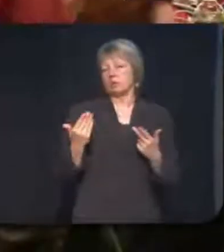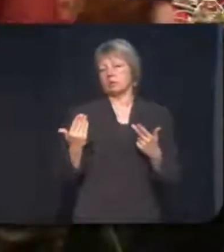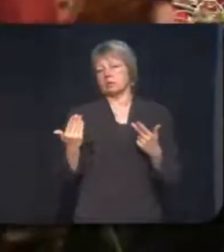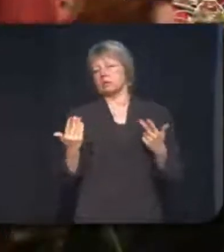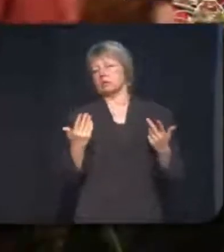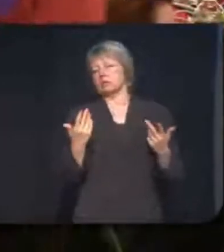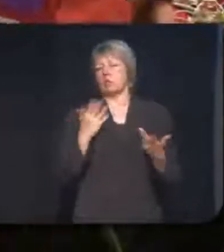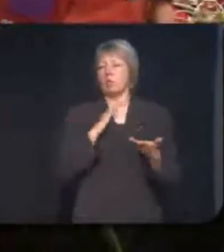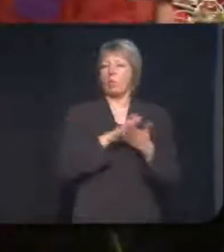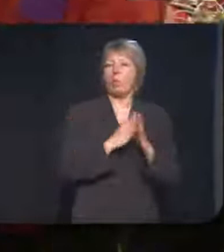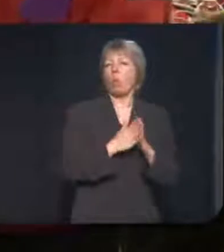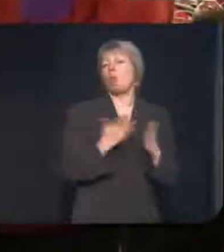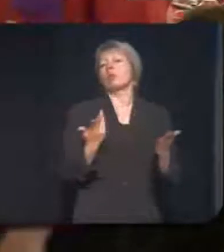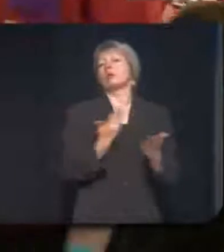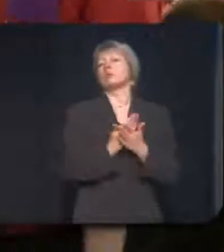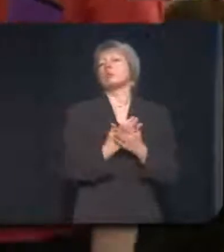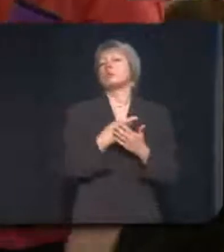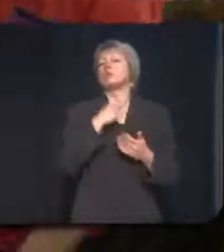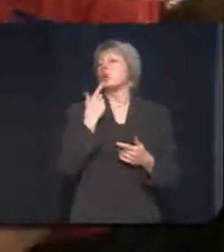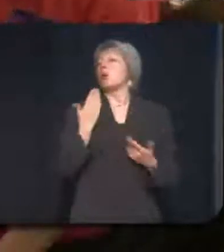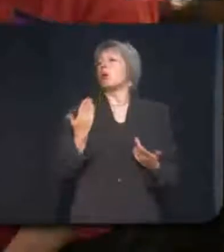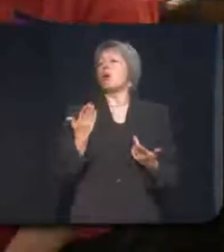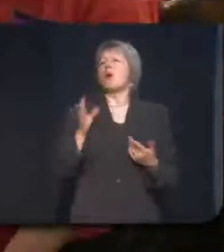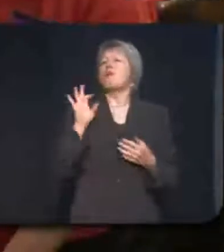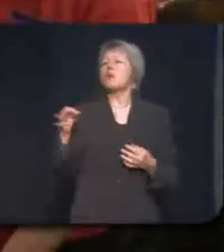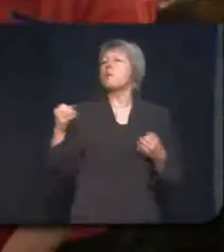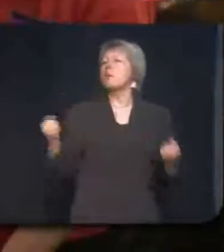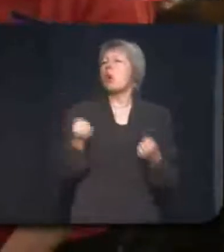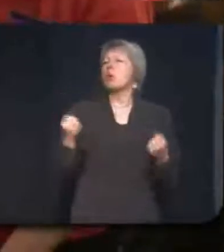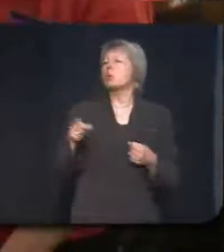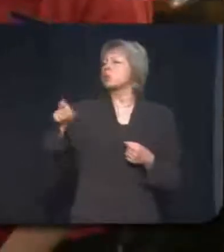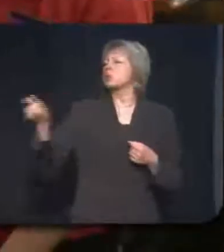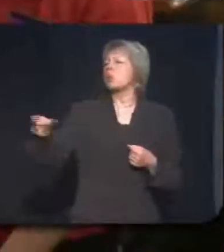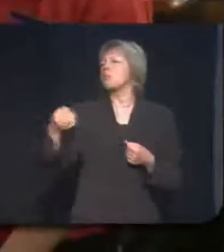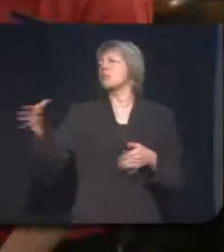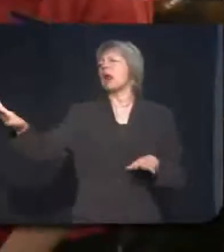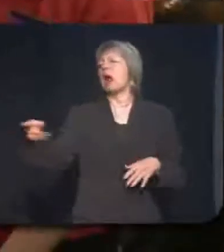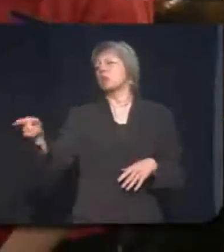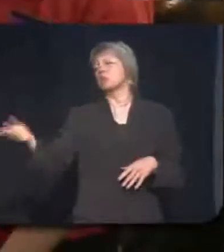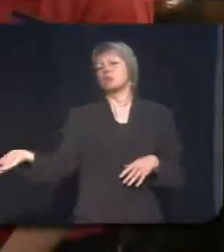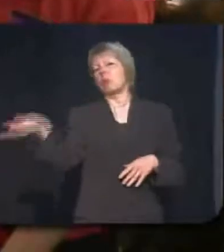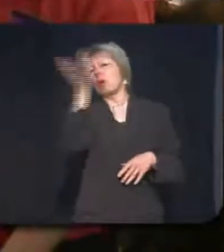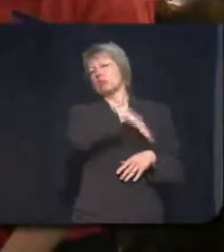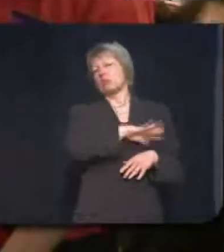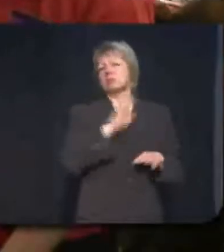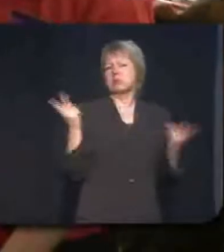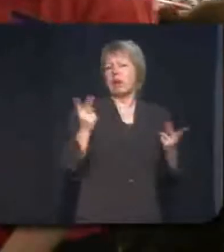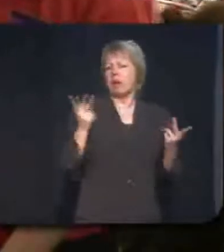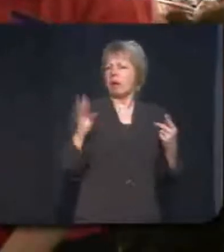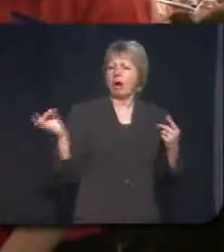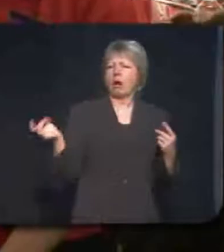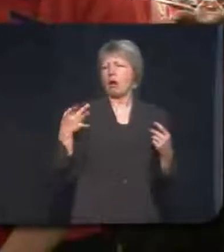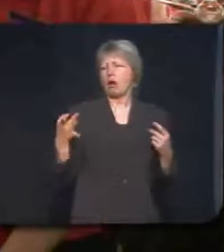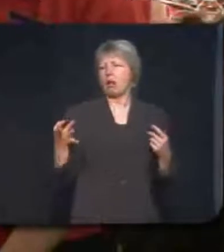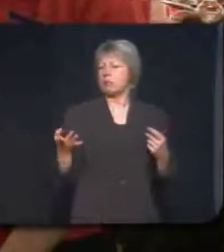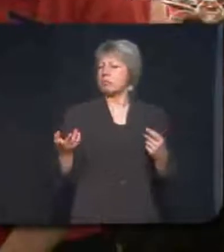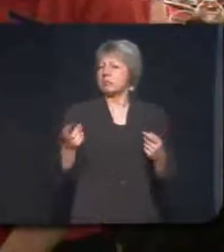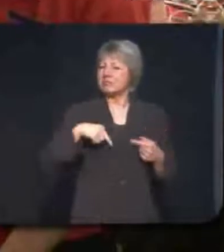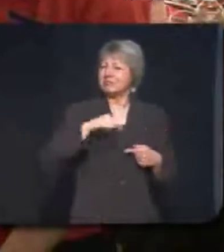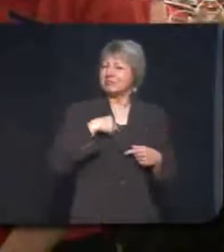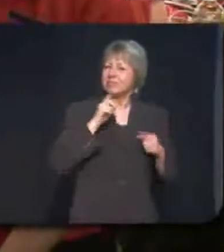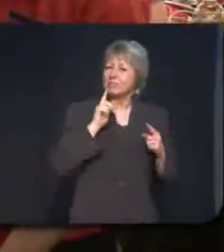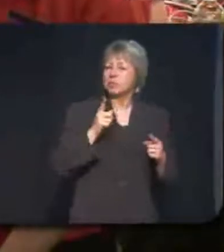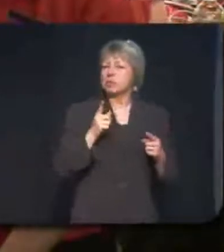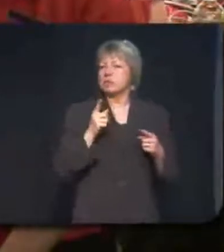ne Boss sagte ja die brauchen wir nicht für die Produktion kann wegfallen sollen sehen wo sie bleiben wir müssen in erster Linie dafür sorgen dass